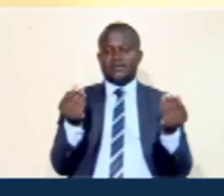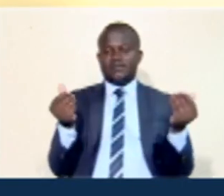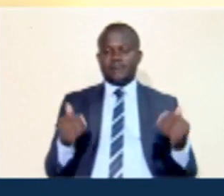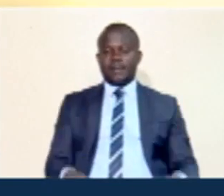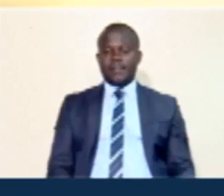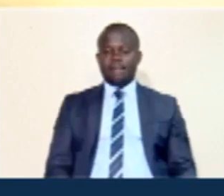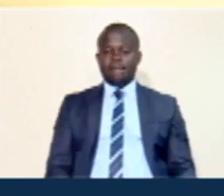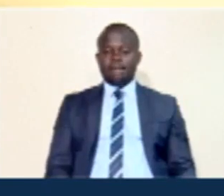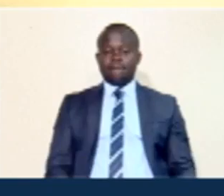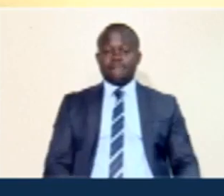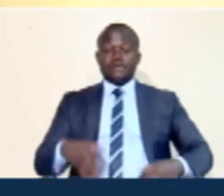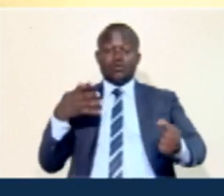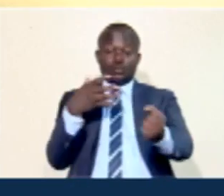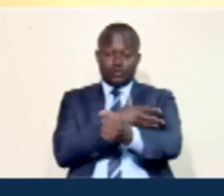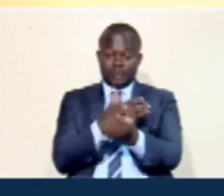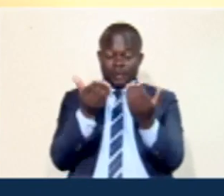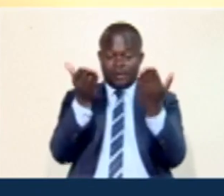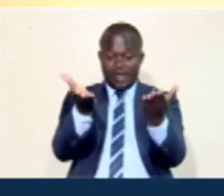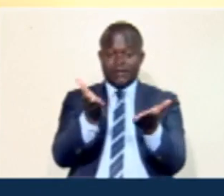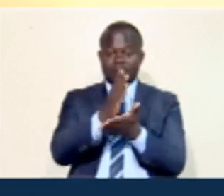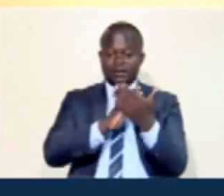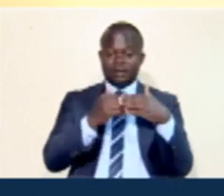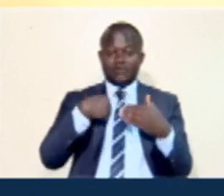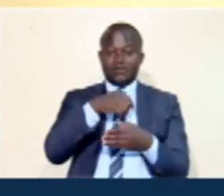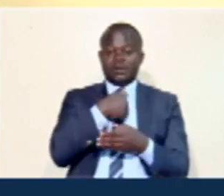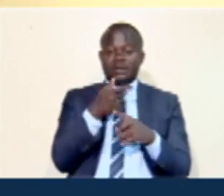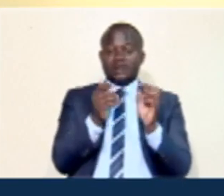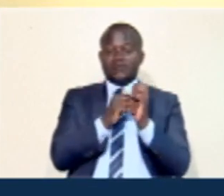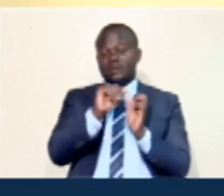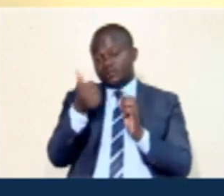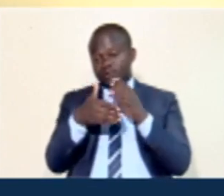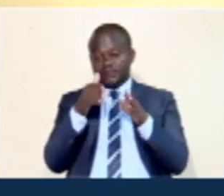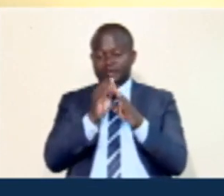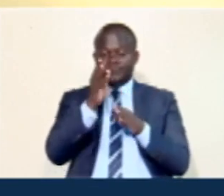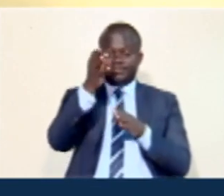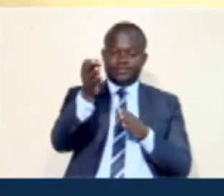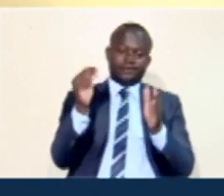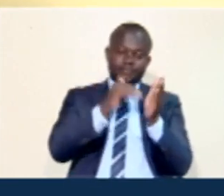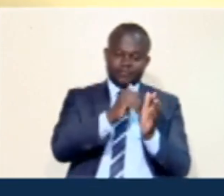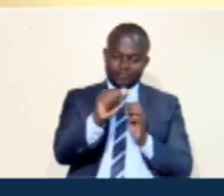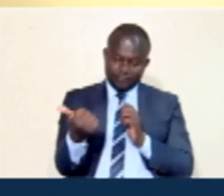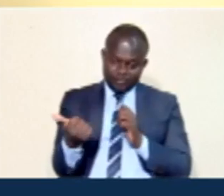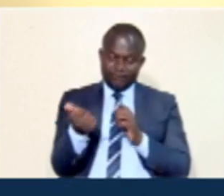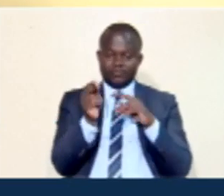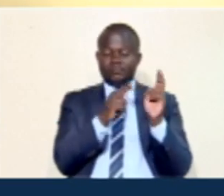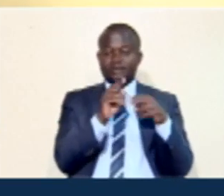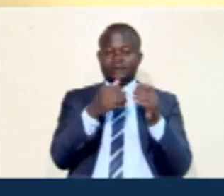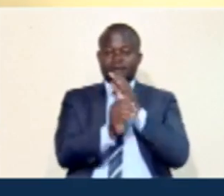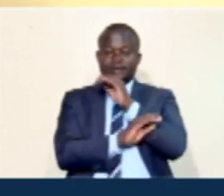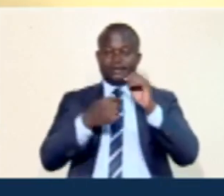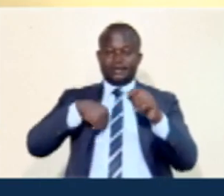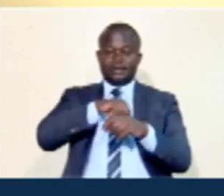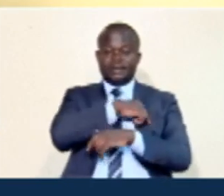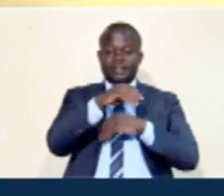Ubushobozi burahari, hari ubwo dufite kandi hari nubwo tuzubaka. Ikindi nubundi igihugu cyacu